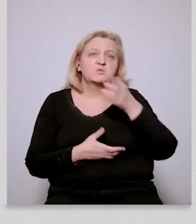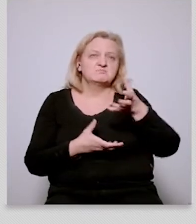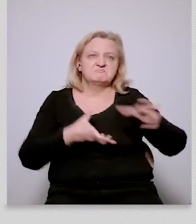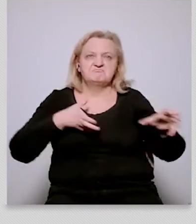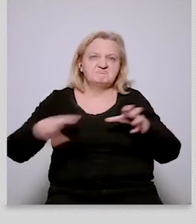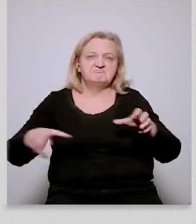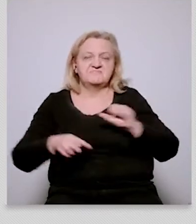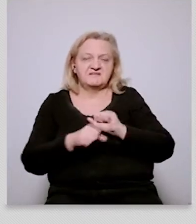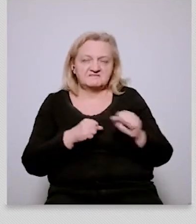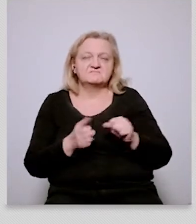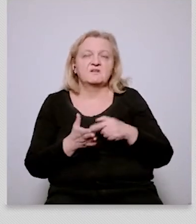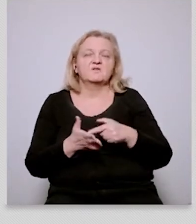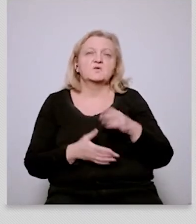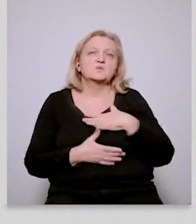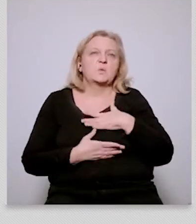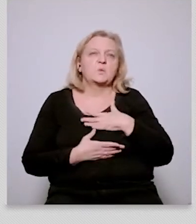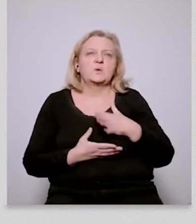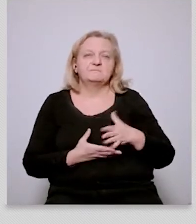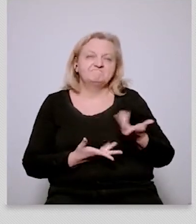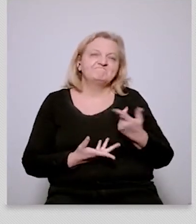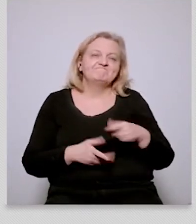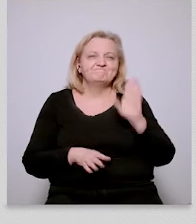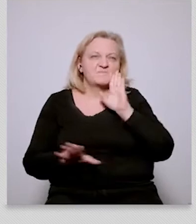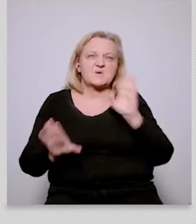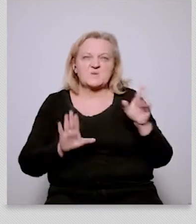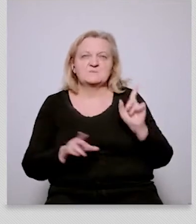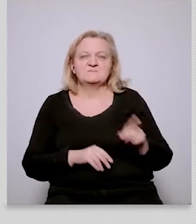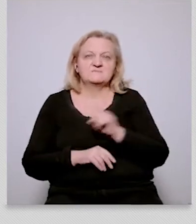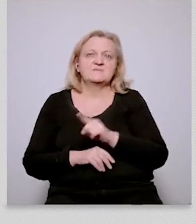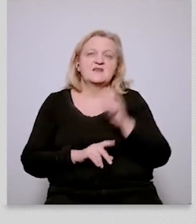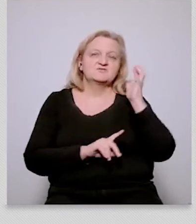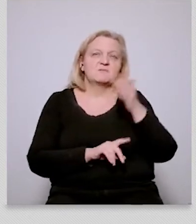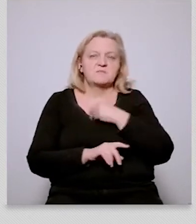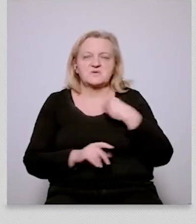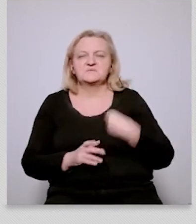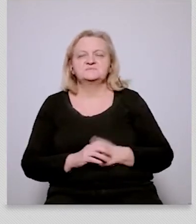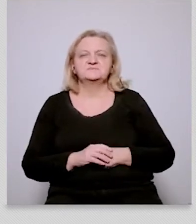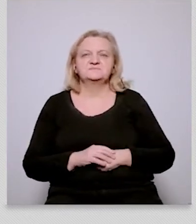mi się że to jest coś wspólnego jeżeli porównujemy Czechę z Polską